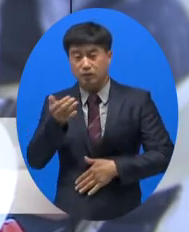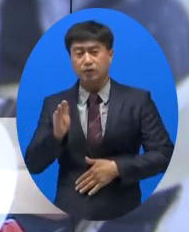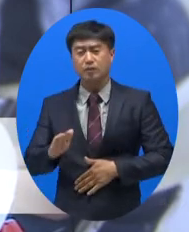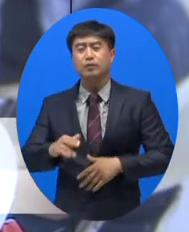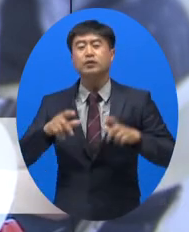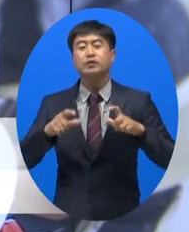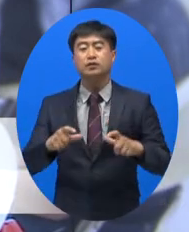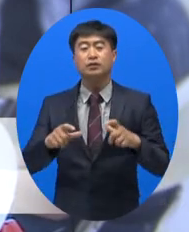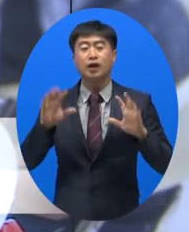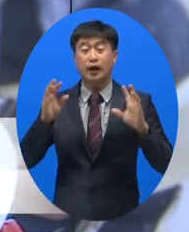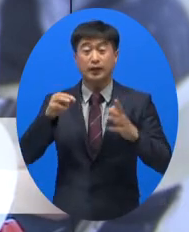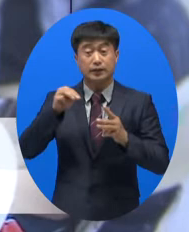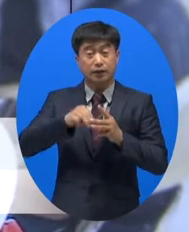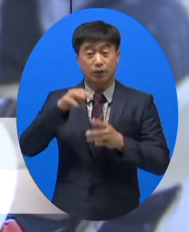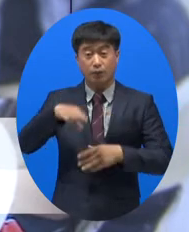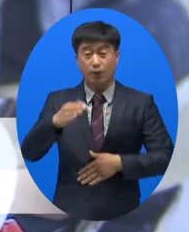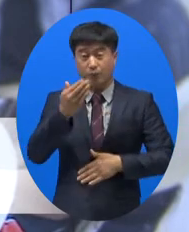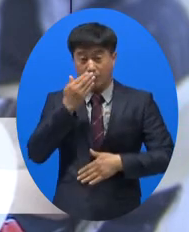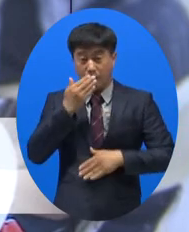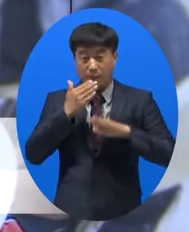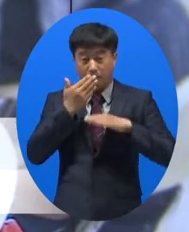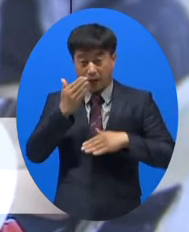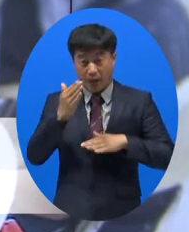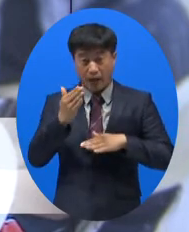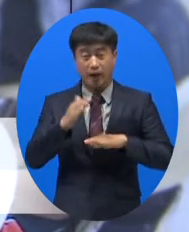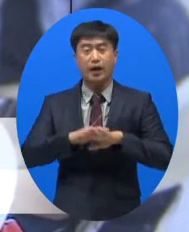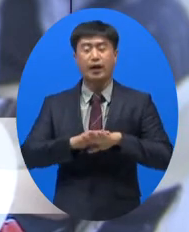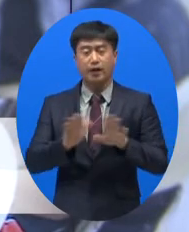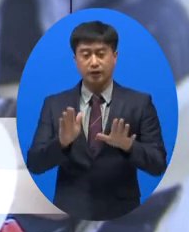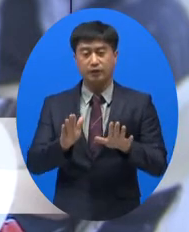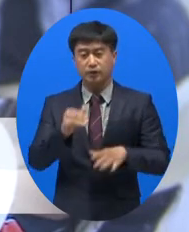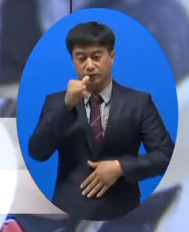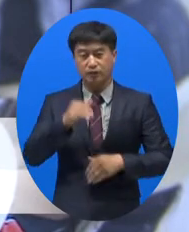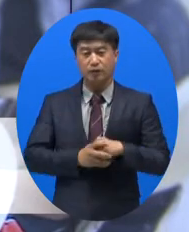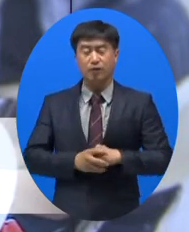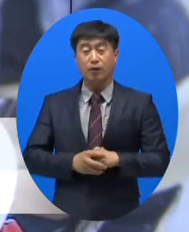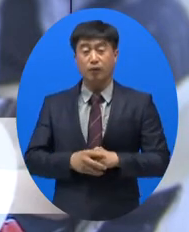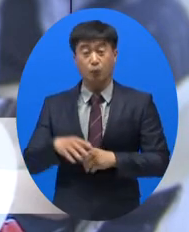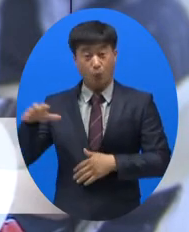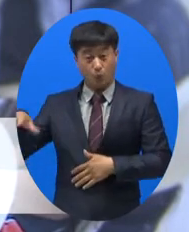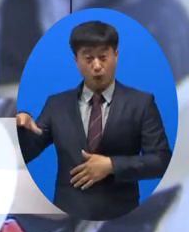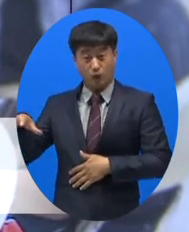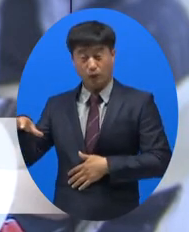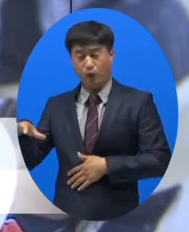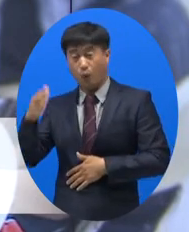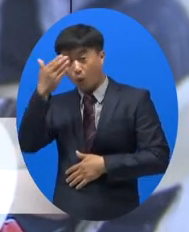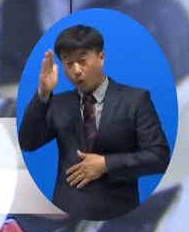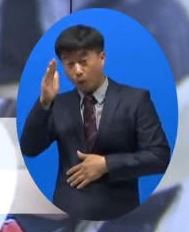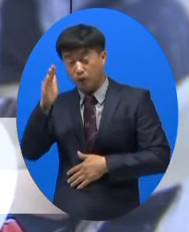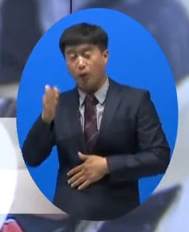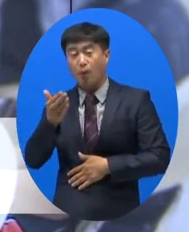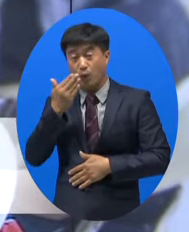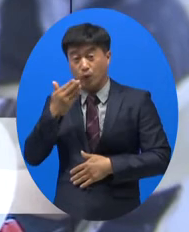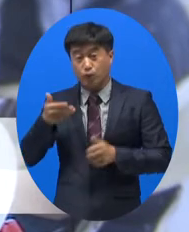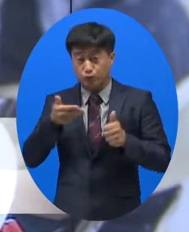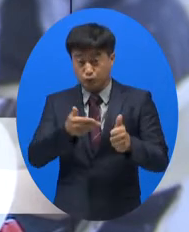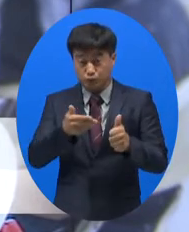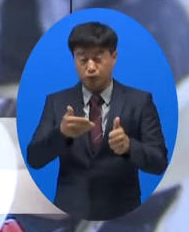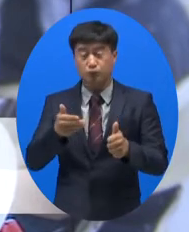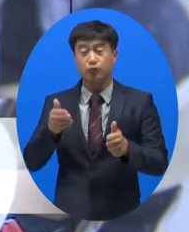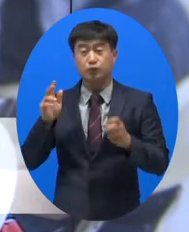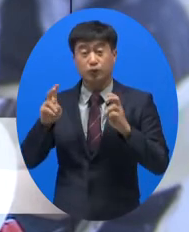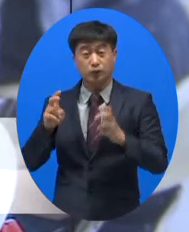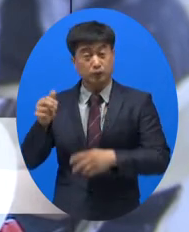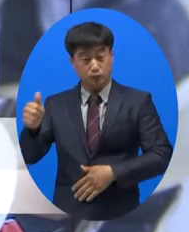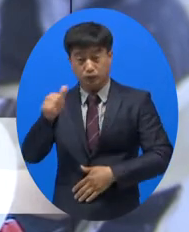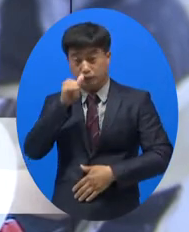지역 아동센터에서 끼니를 해결하는 아이들도 있습니다. 한편에선 결식 아동들을 위해서 무료로 음식을 나누는 사장님들도